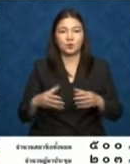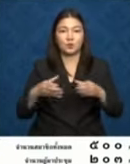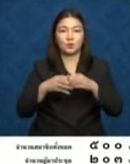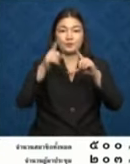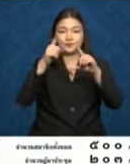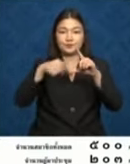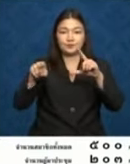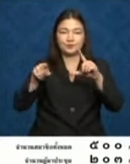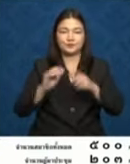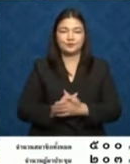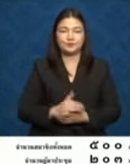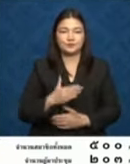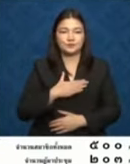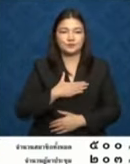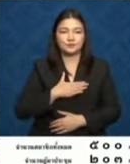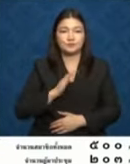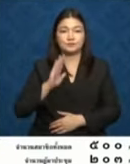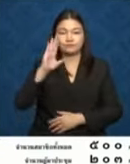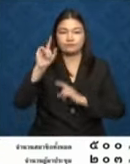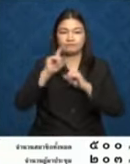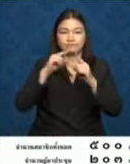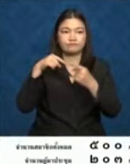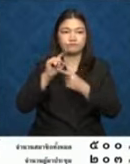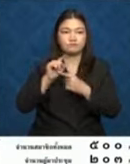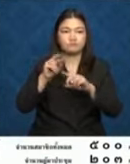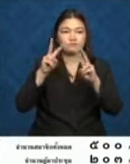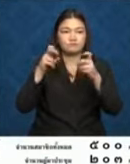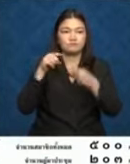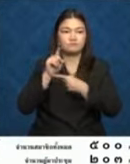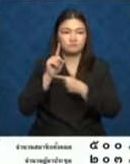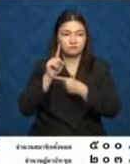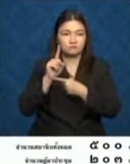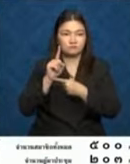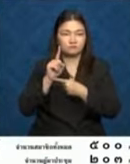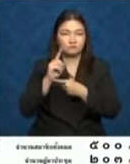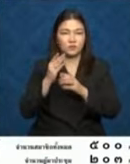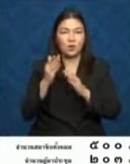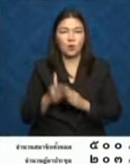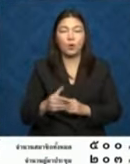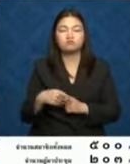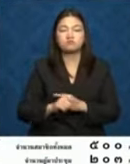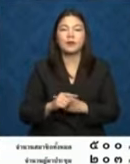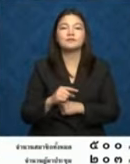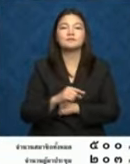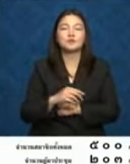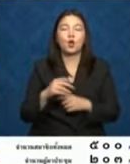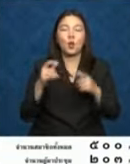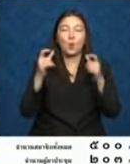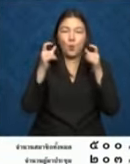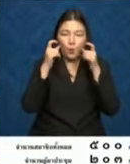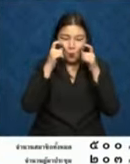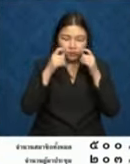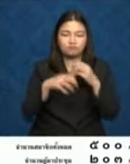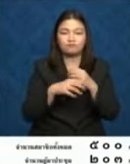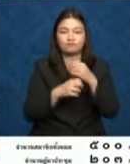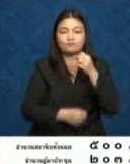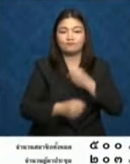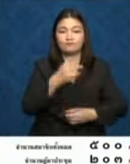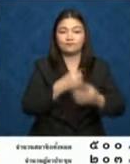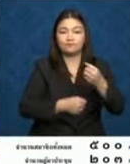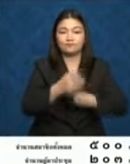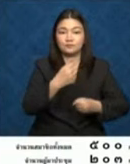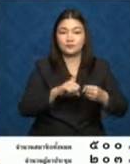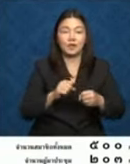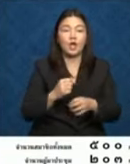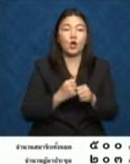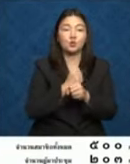ฉันมีประเด็นหารือกับท่านประธานเรื่องความเดือดร้อนของเกษตรกรโคนมค่ะเดิมจังหวัดชลบุรีค่ะท่านประธานมีเกษตรกรเลี้